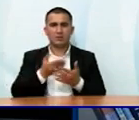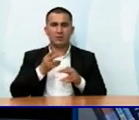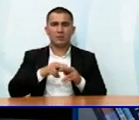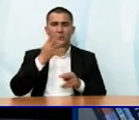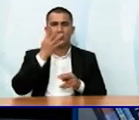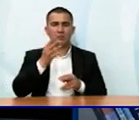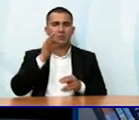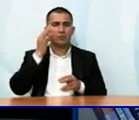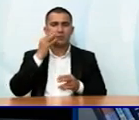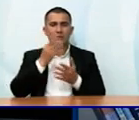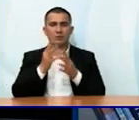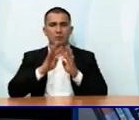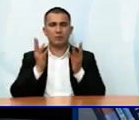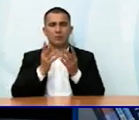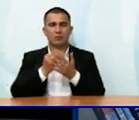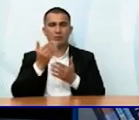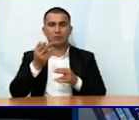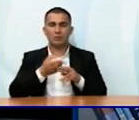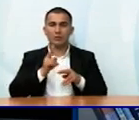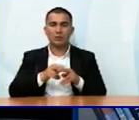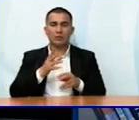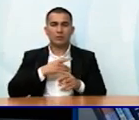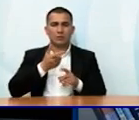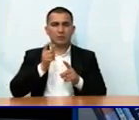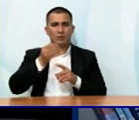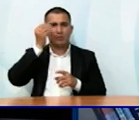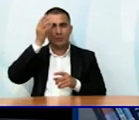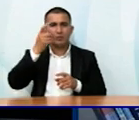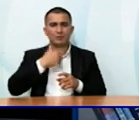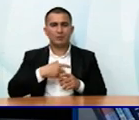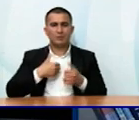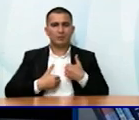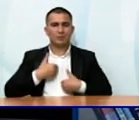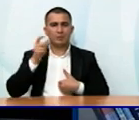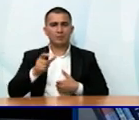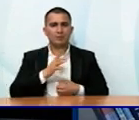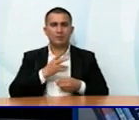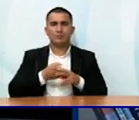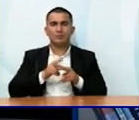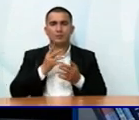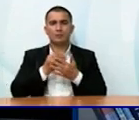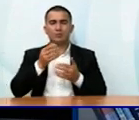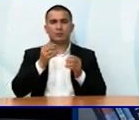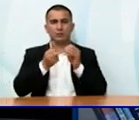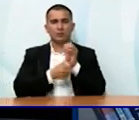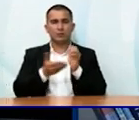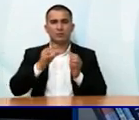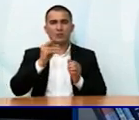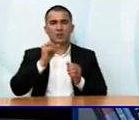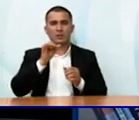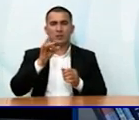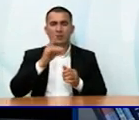ta turkiy devon ichiga qamrab olgan devoni eng mukammal devon hisoblanadi va unda mumtoz janrning 16 xilidan